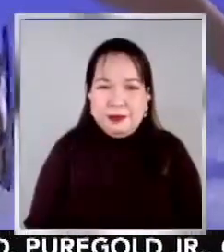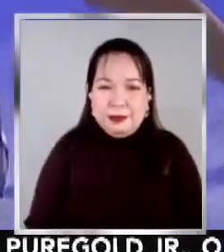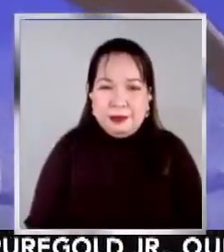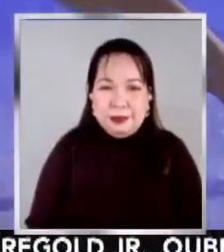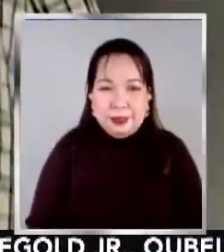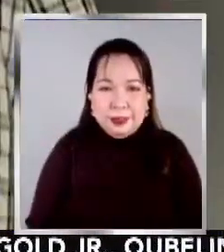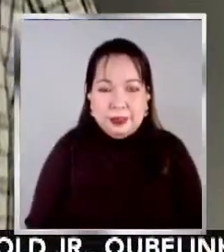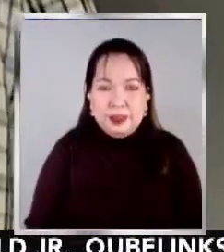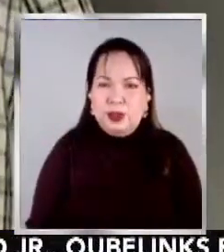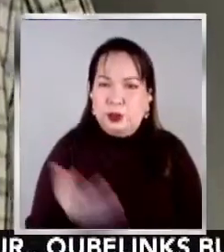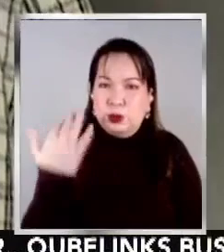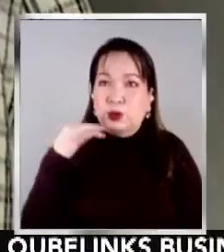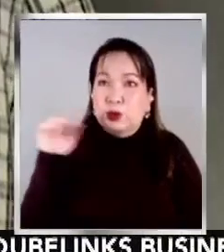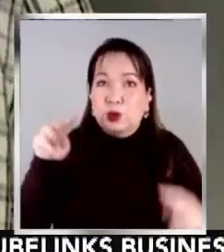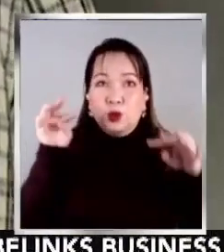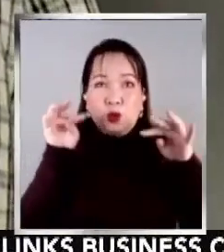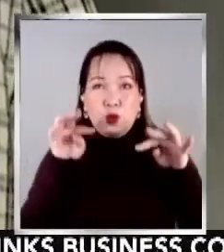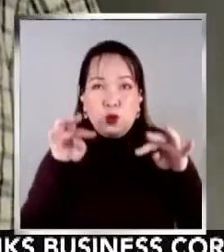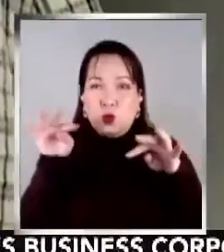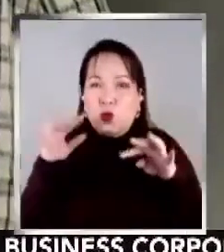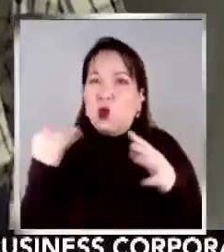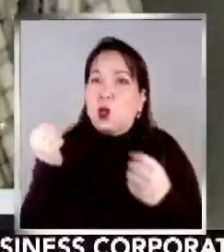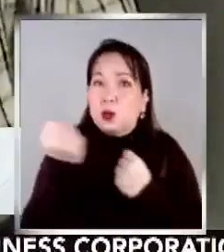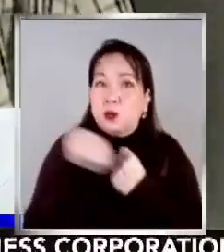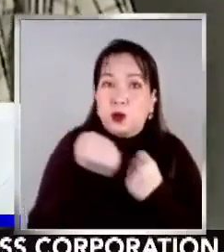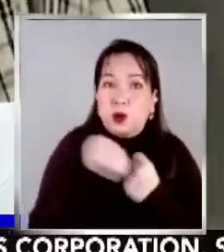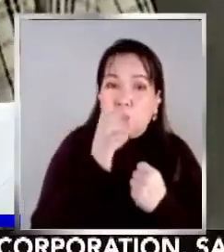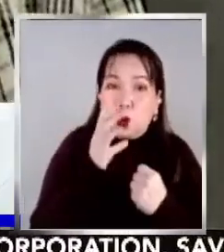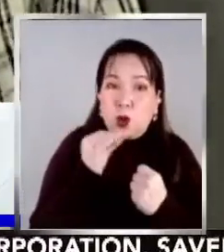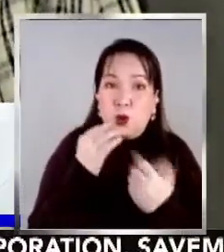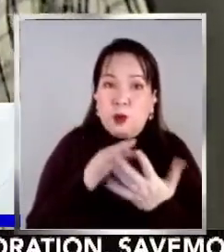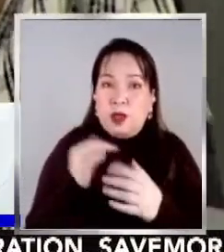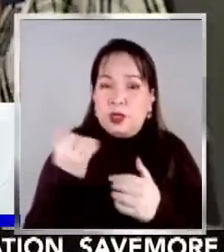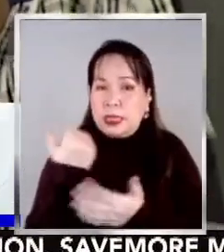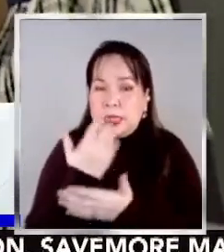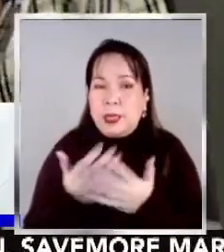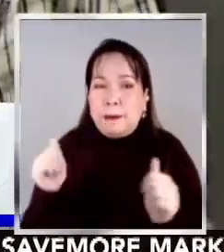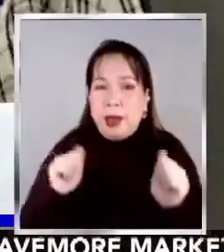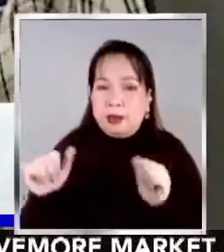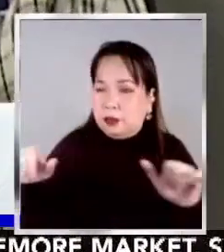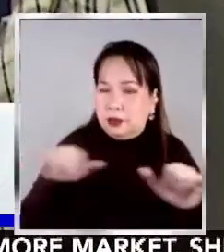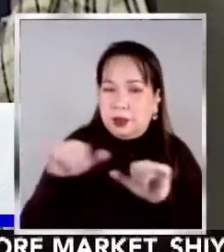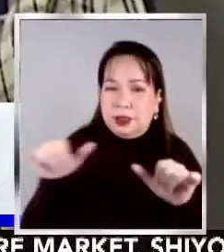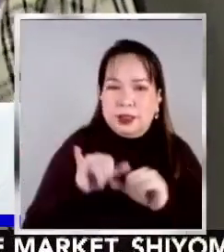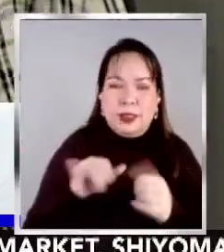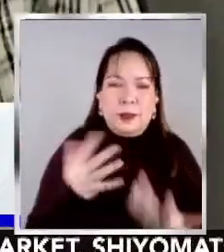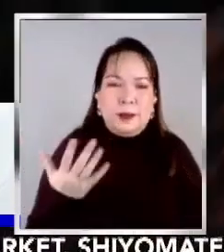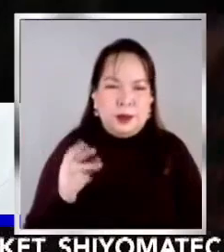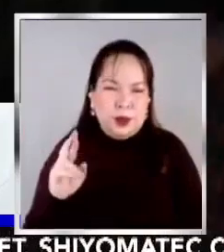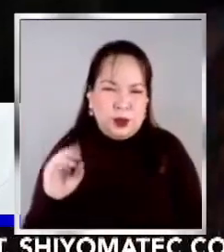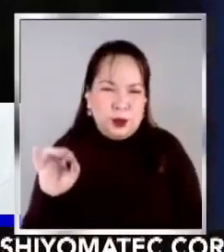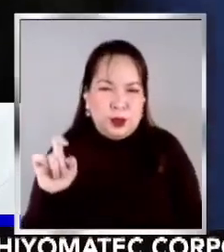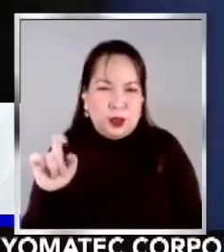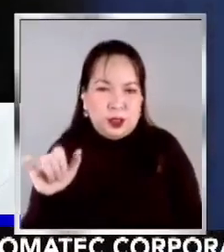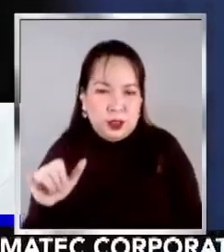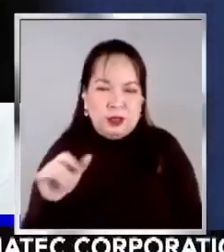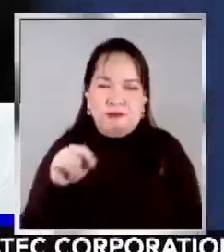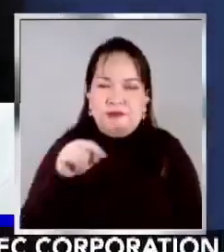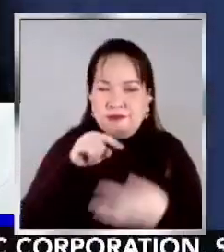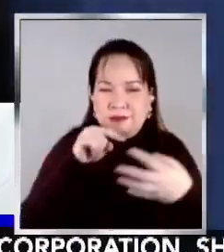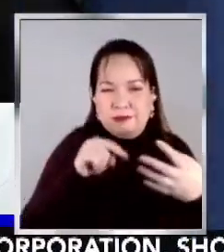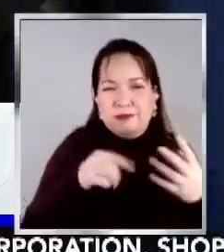Nanood at nagpakita naman ng suporta sa event ang kanilang co-star sa Hearts on Ice na sina Roxy Smith, Shuvi Etrata at Ina